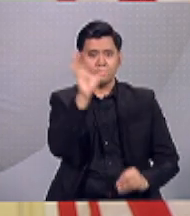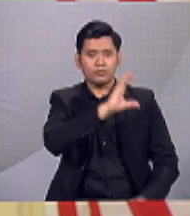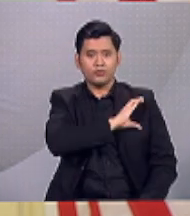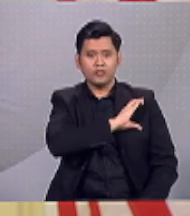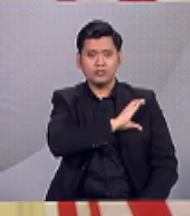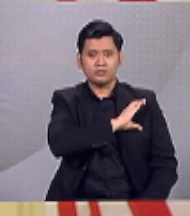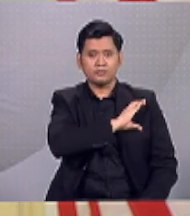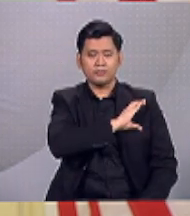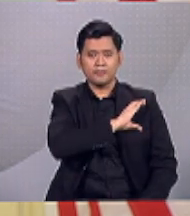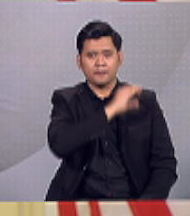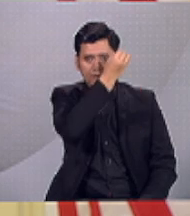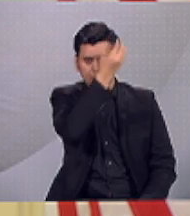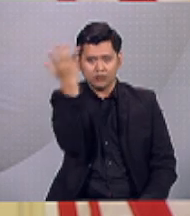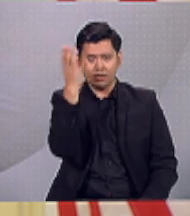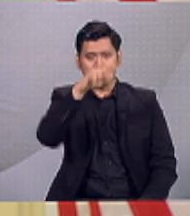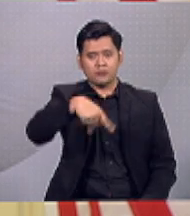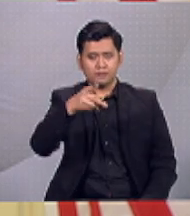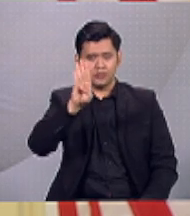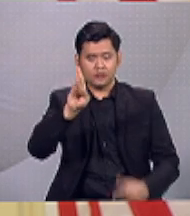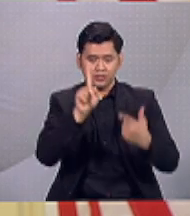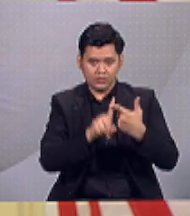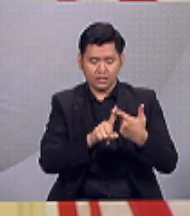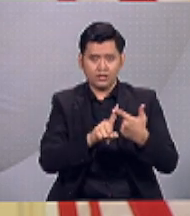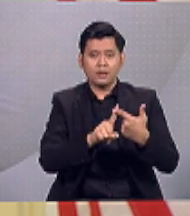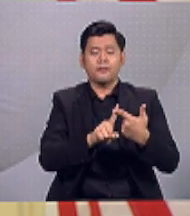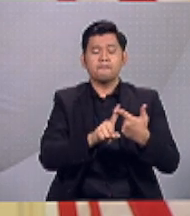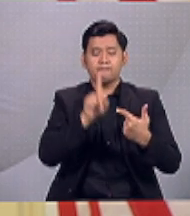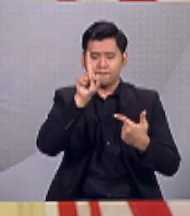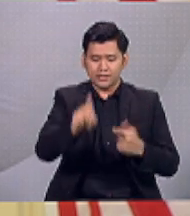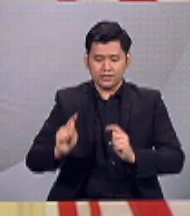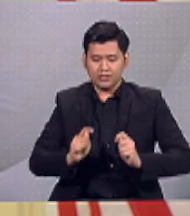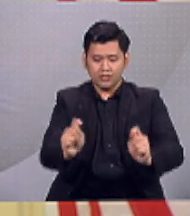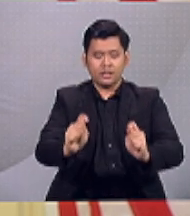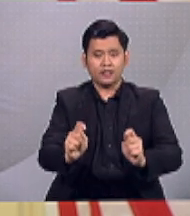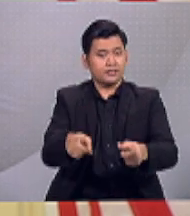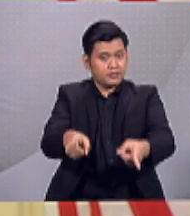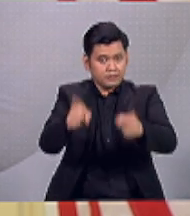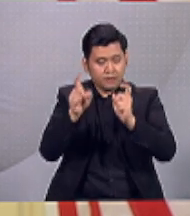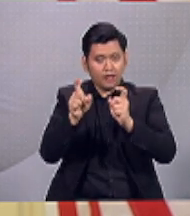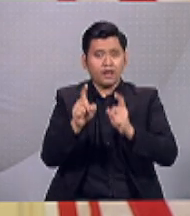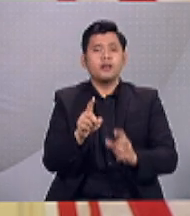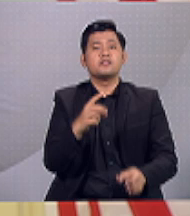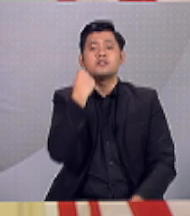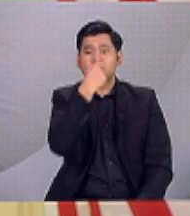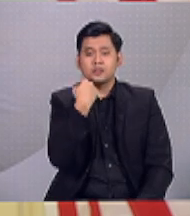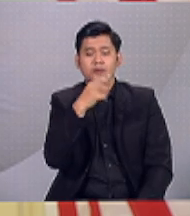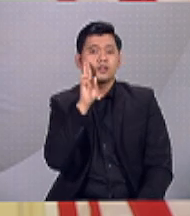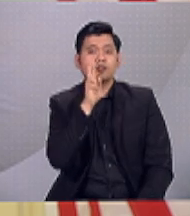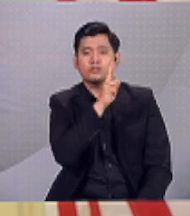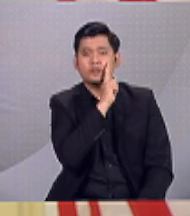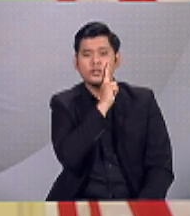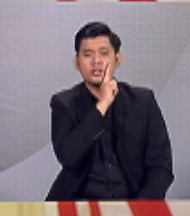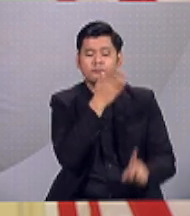polis, pihak BBT supaya mengambil tindakan segera kepada mana-mana yang engkar seperti ini.